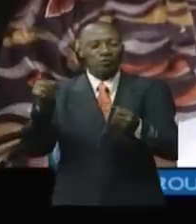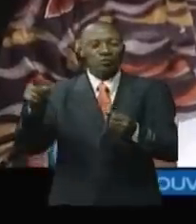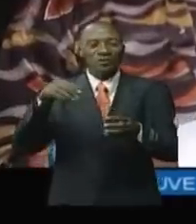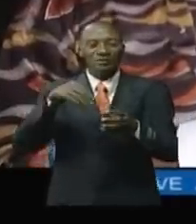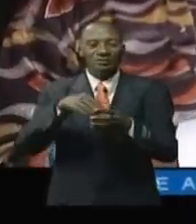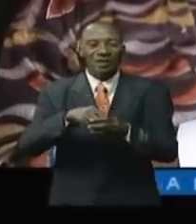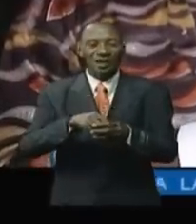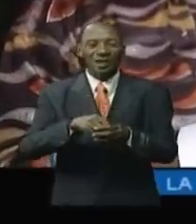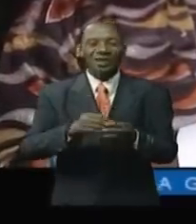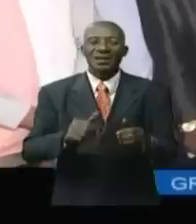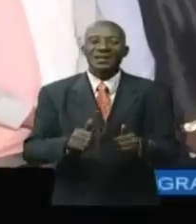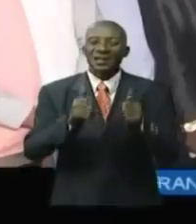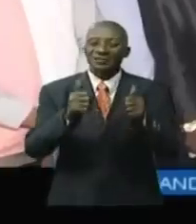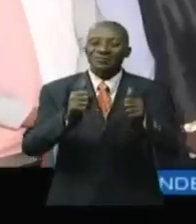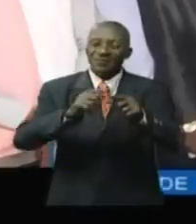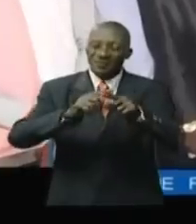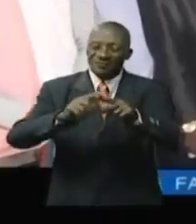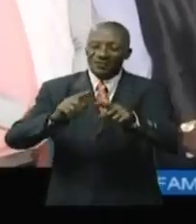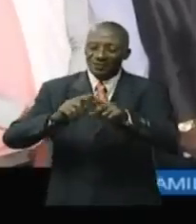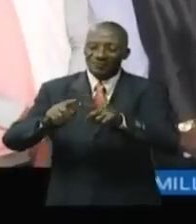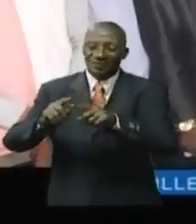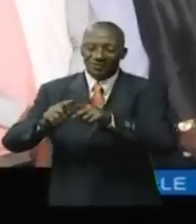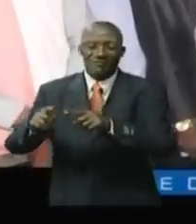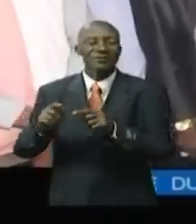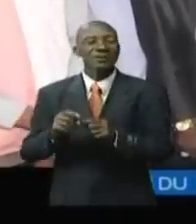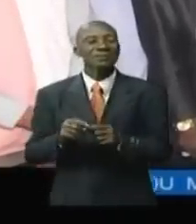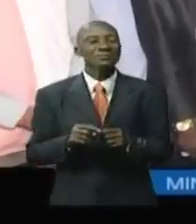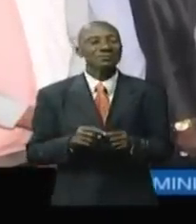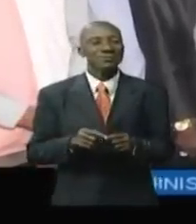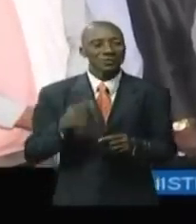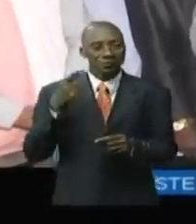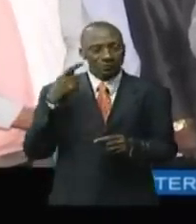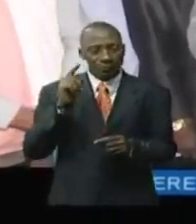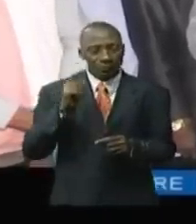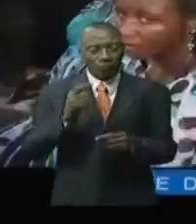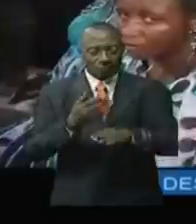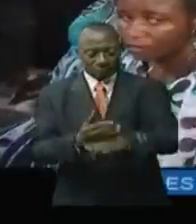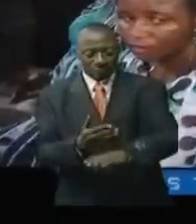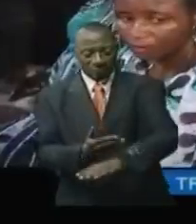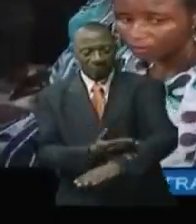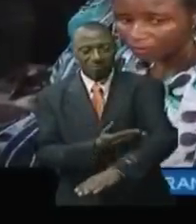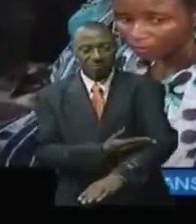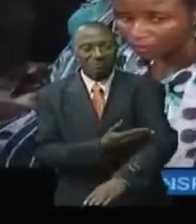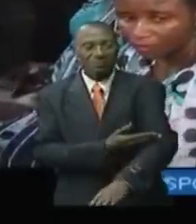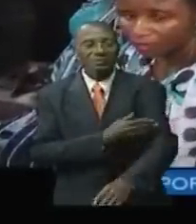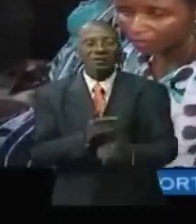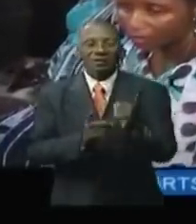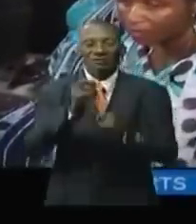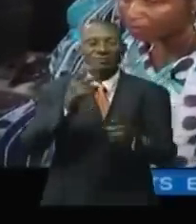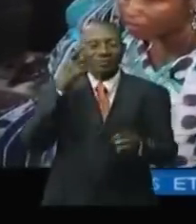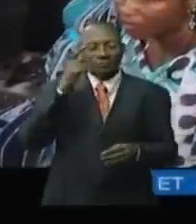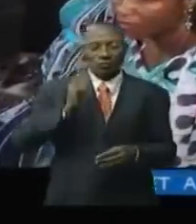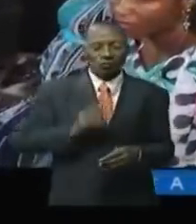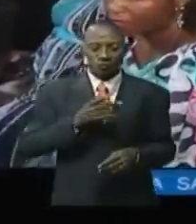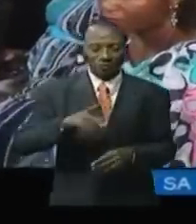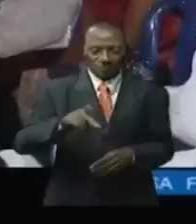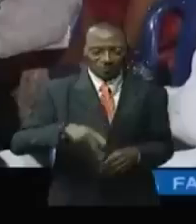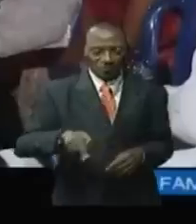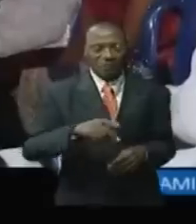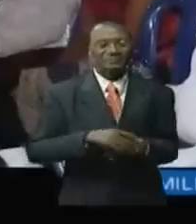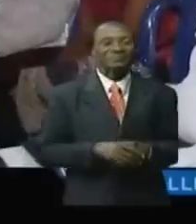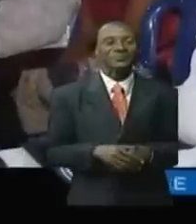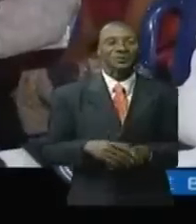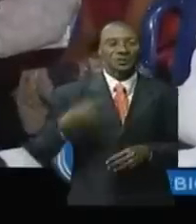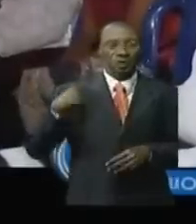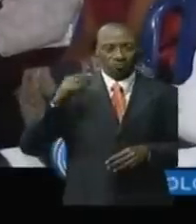et particulièrement pour le décollage de notre chère province. Au gouverneur de la province du Kassai, Maître